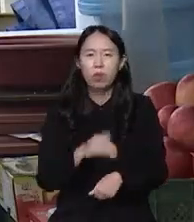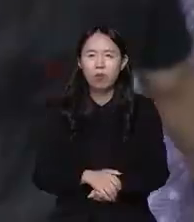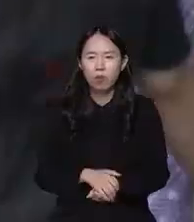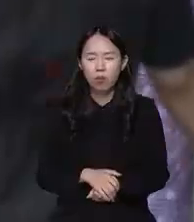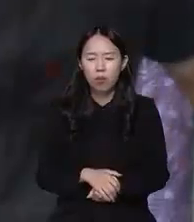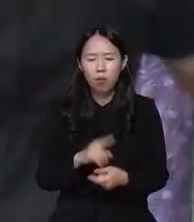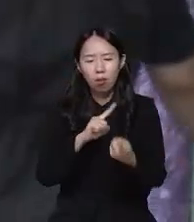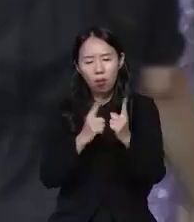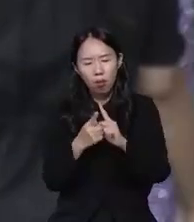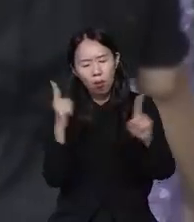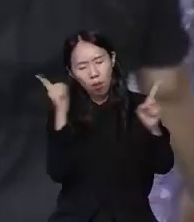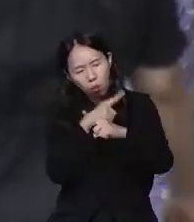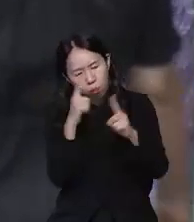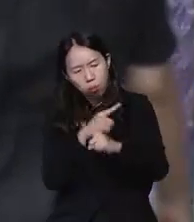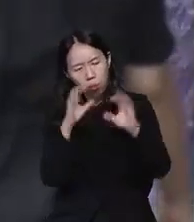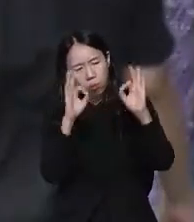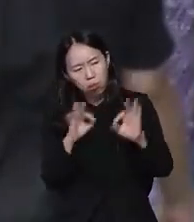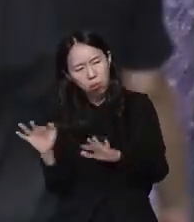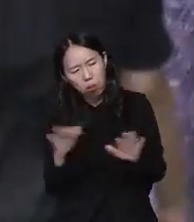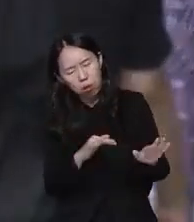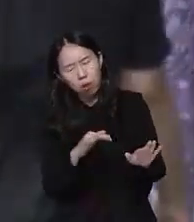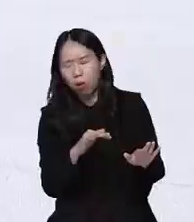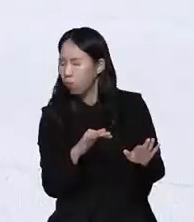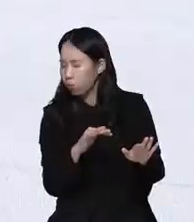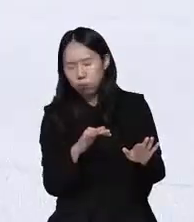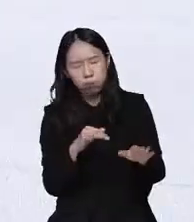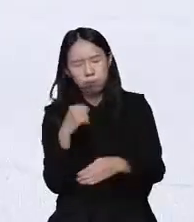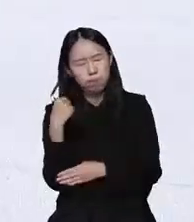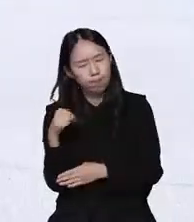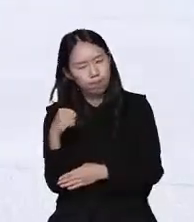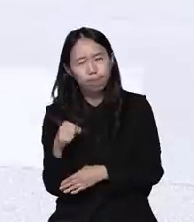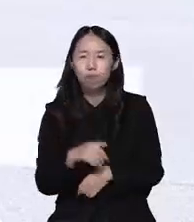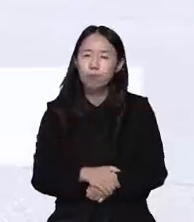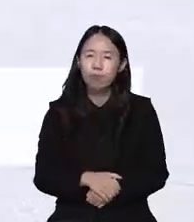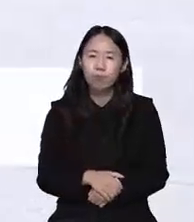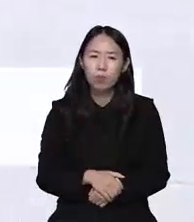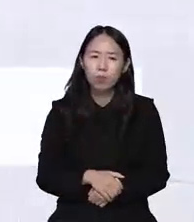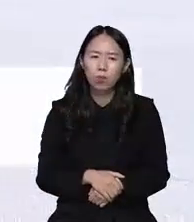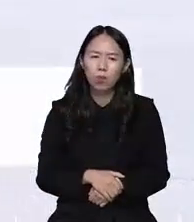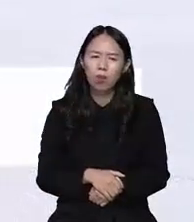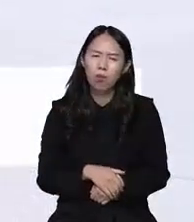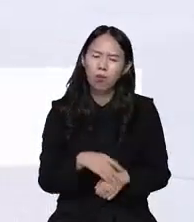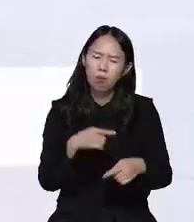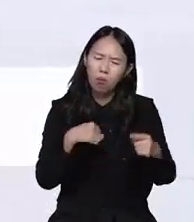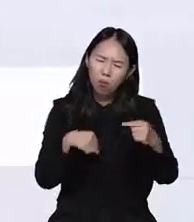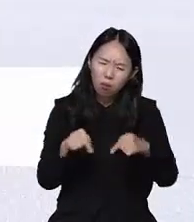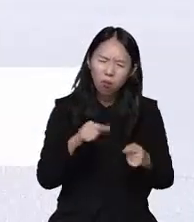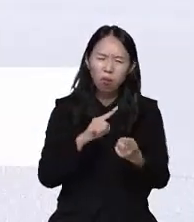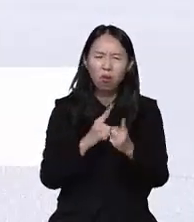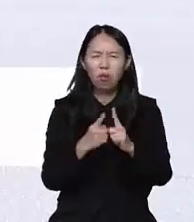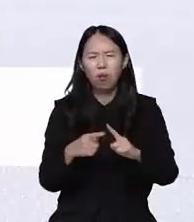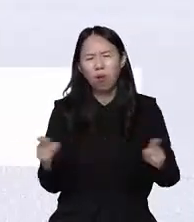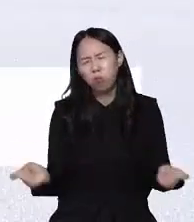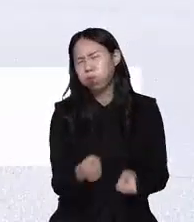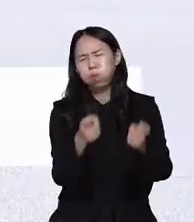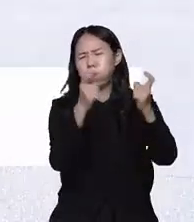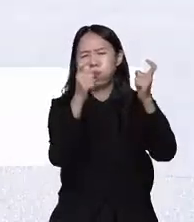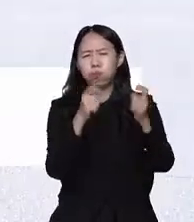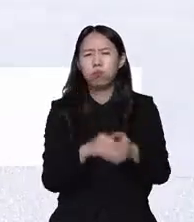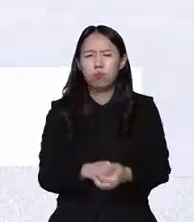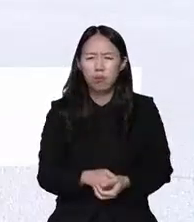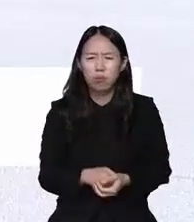유권자들의 시선도 곱지만은 않습니다. 정치 싼데와 보라고 이것이